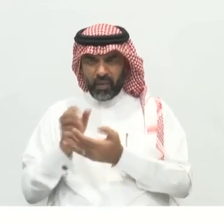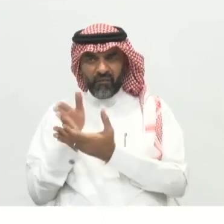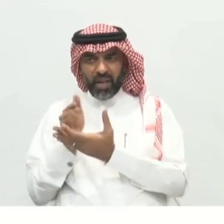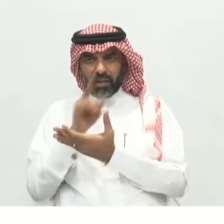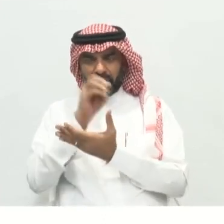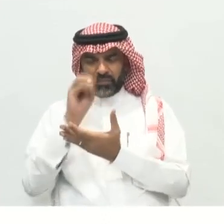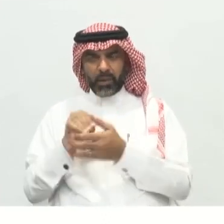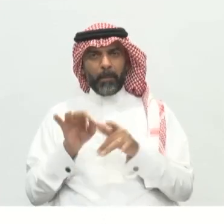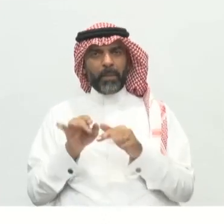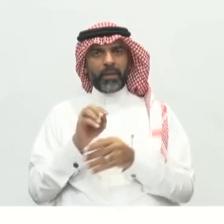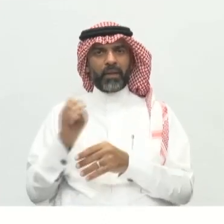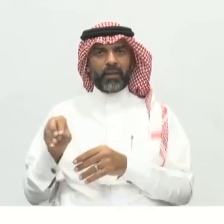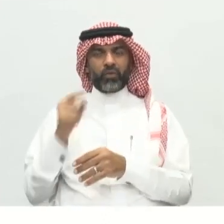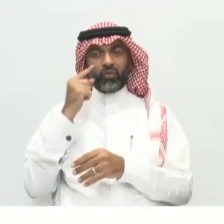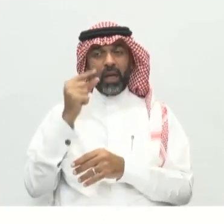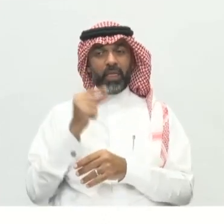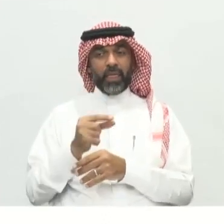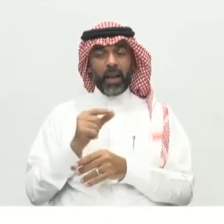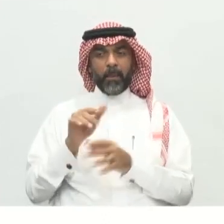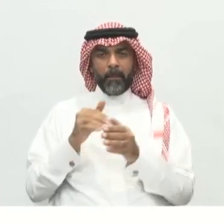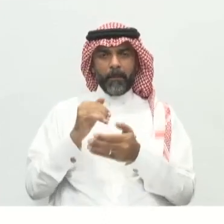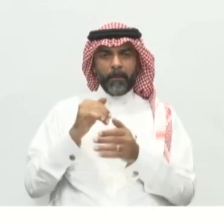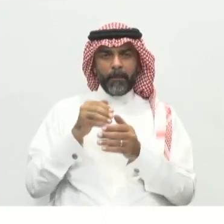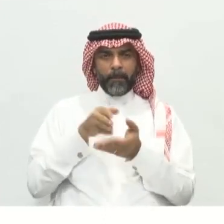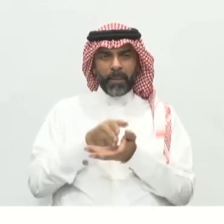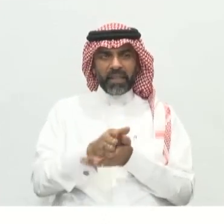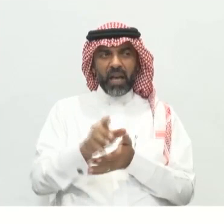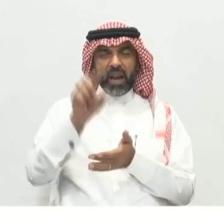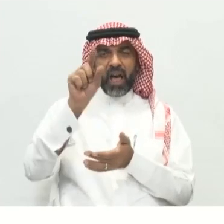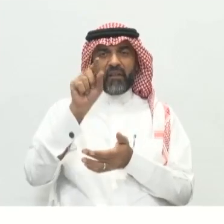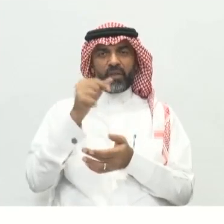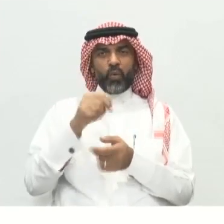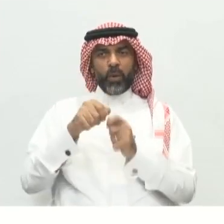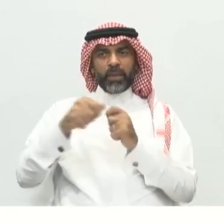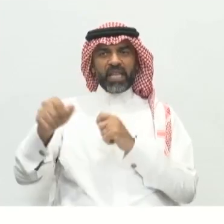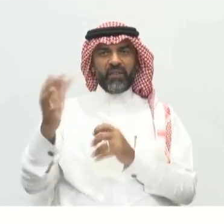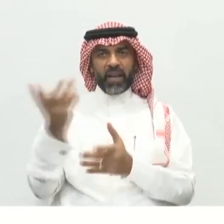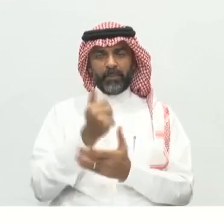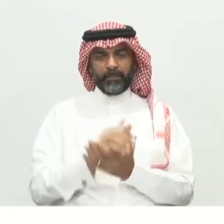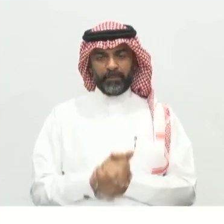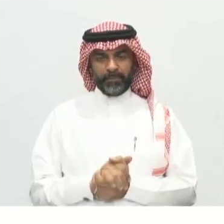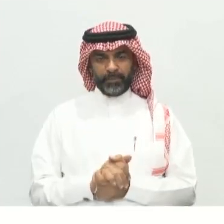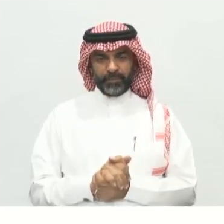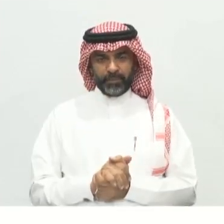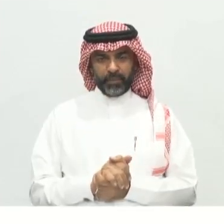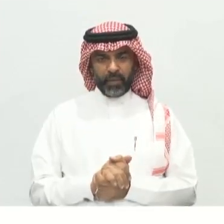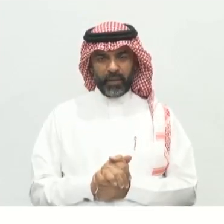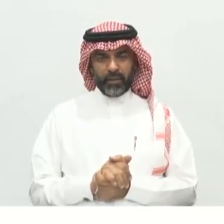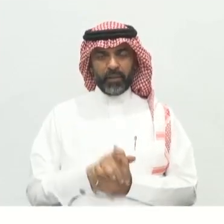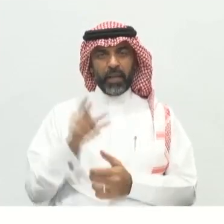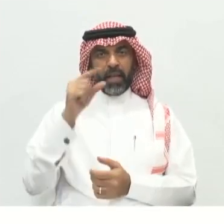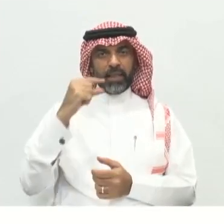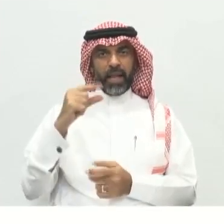البر بحيث تظهر هذه الداله المسار الافضل والمسافه الاجماليه نتذكر معا هذه الداله اللي هي